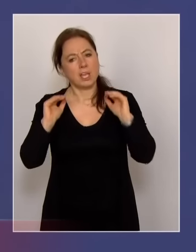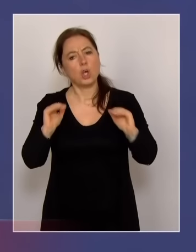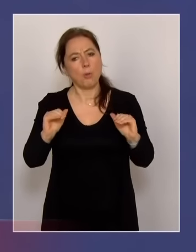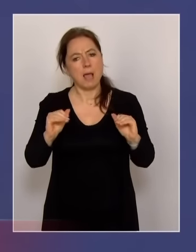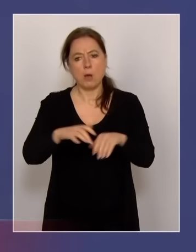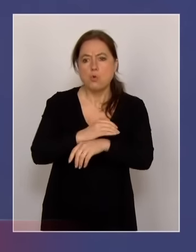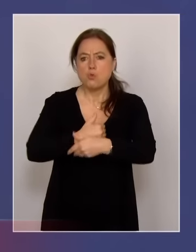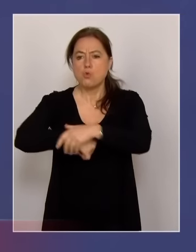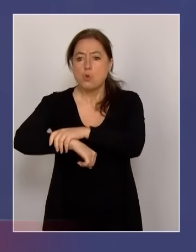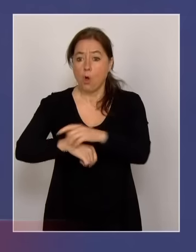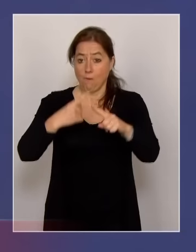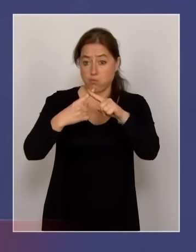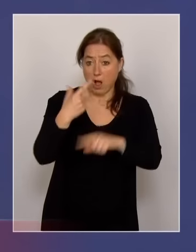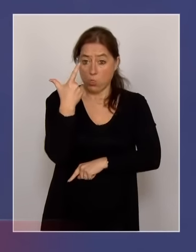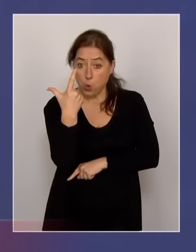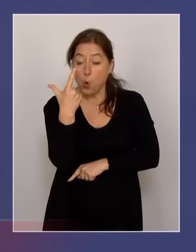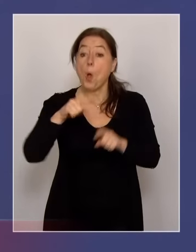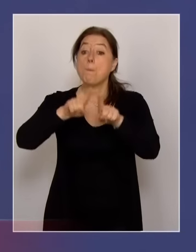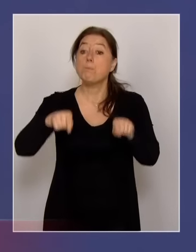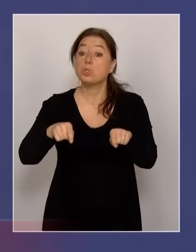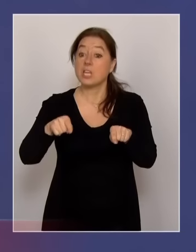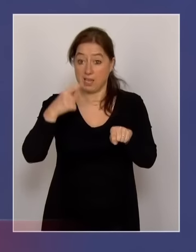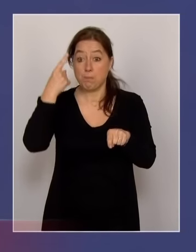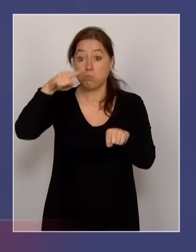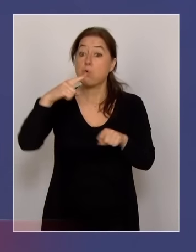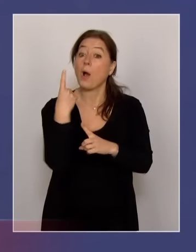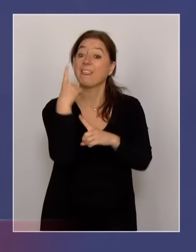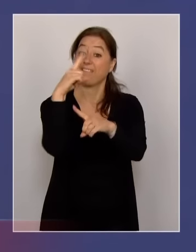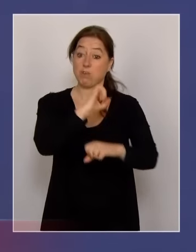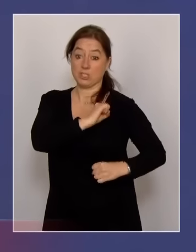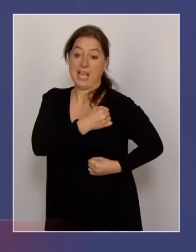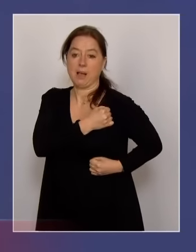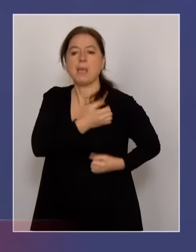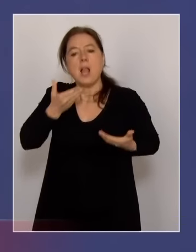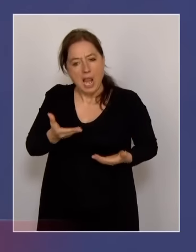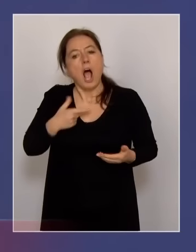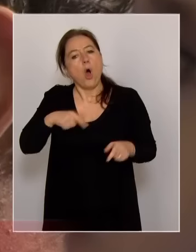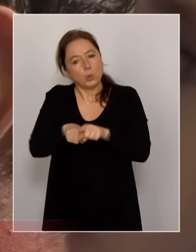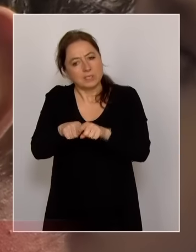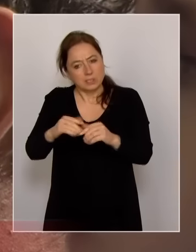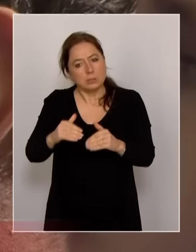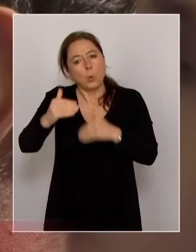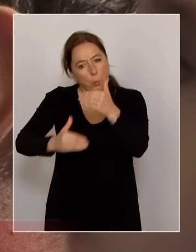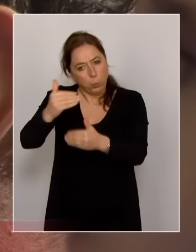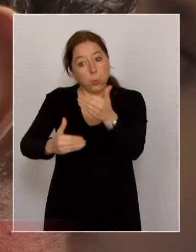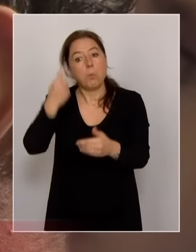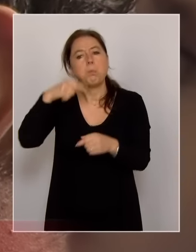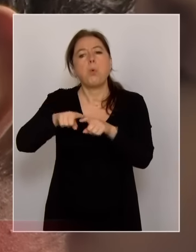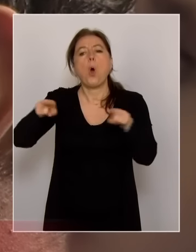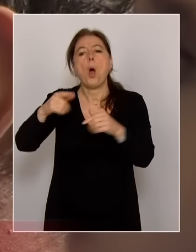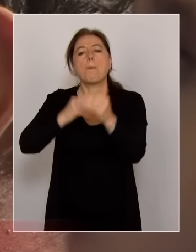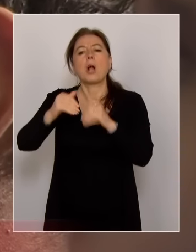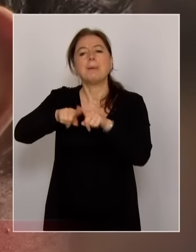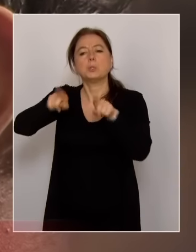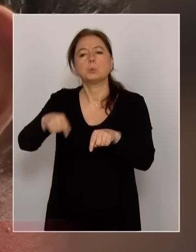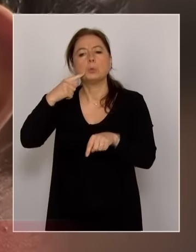a doublé son budget de défense. Nous sommes en train de le faire avec cette deuxième loi de programmation militaire. Mais à l'échelle du continent, ce réveil